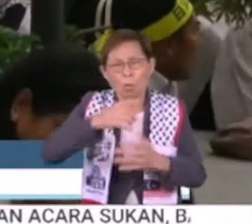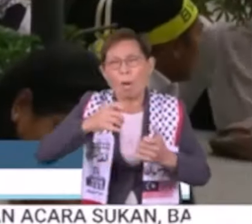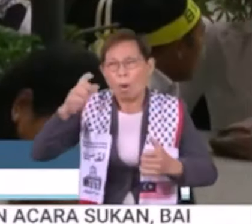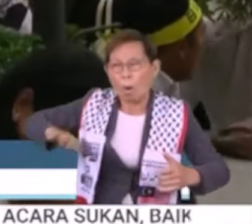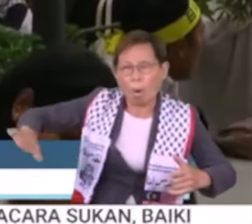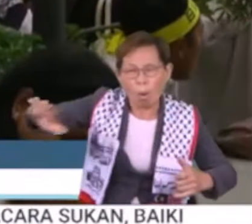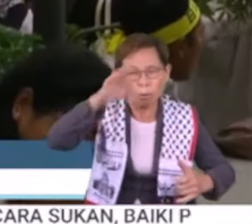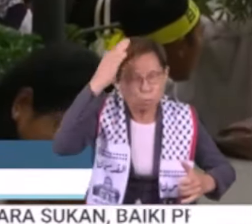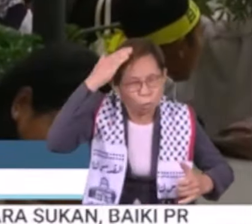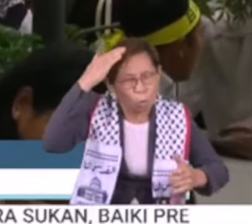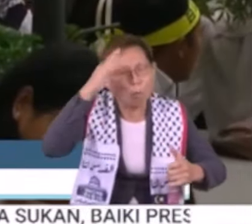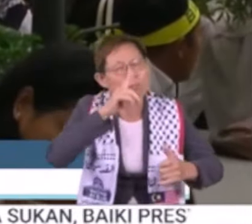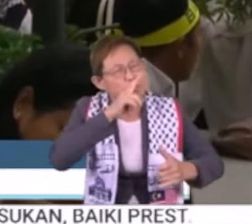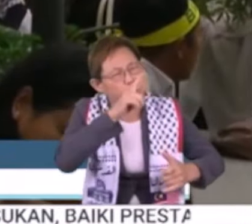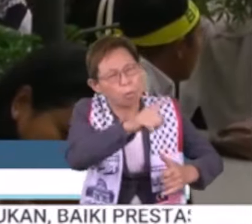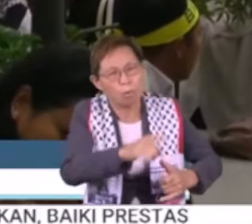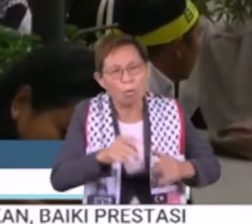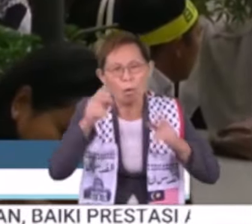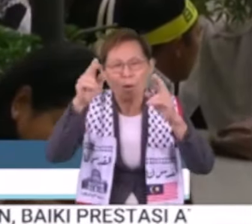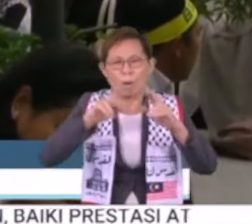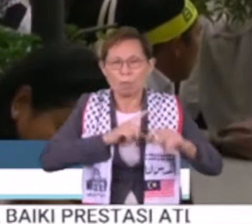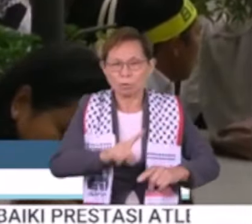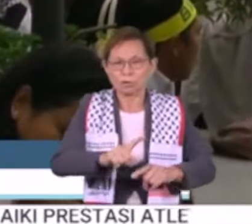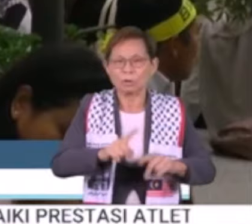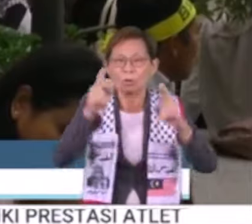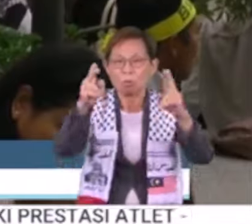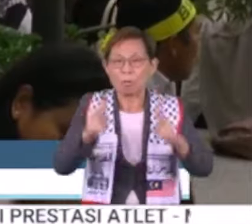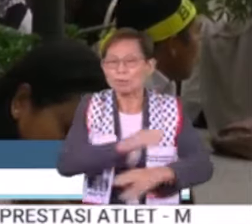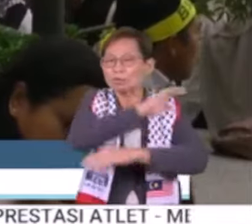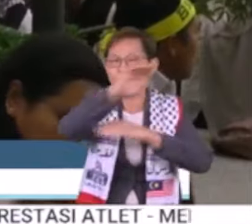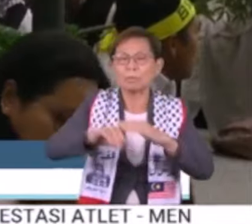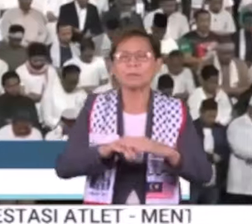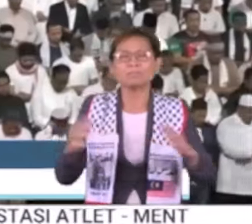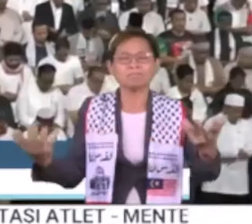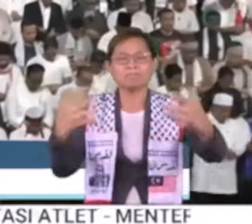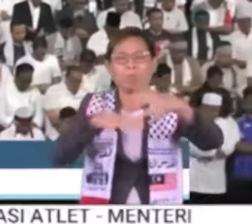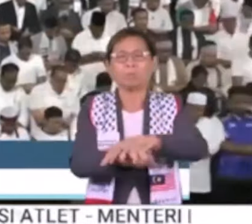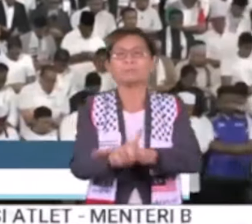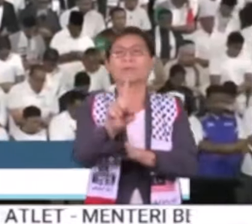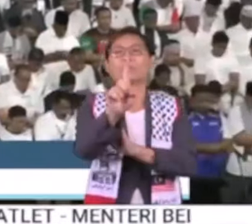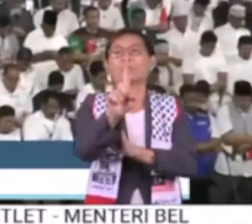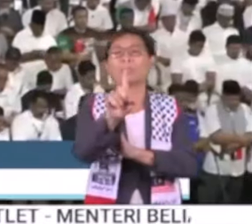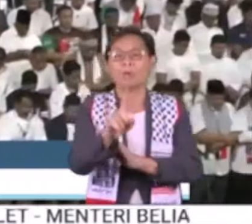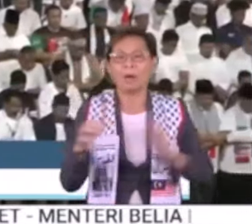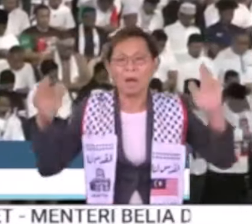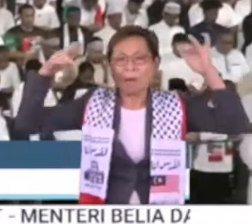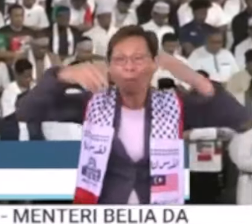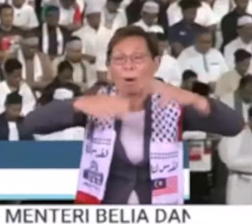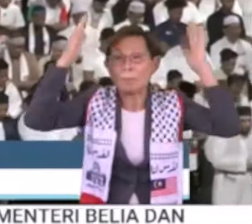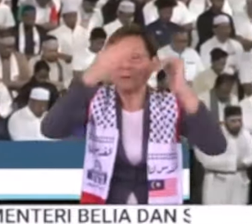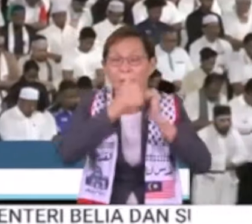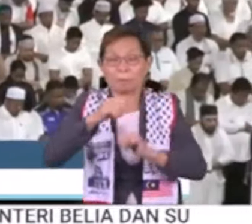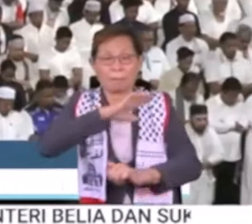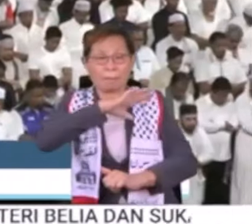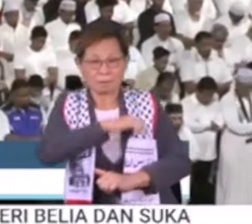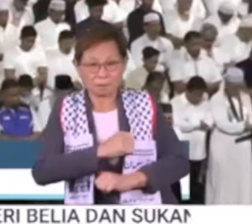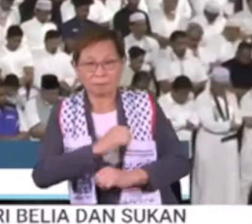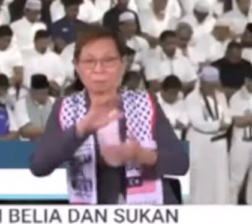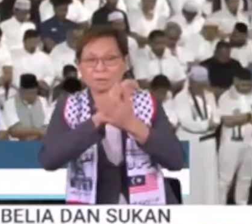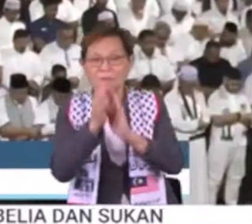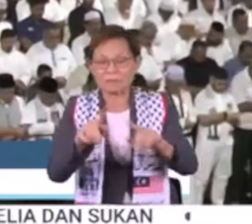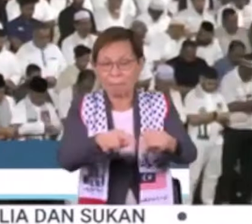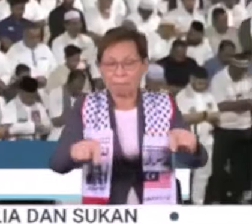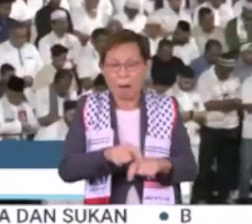Kira Muslim ummah semua satu. Itu pasal kita datang sini. Himpunan Malaysia Bersama Palestin